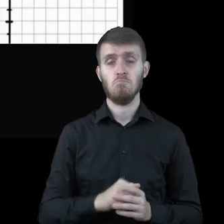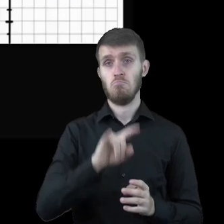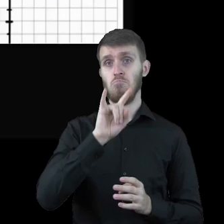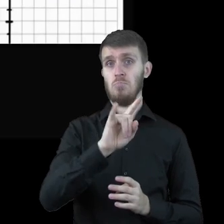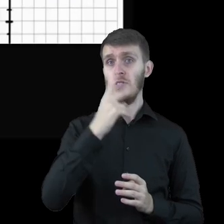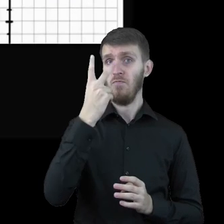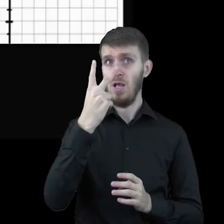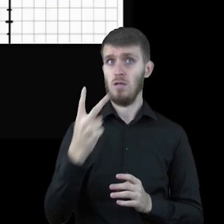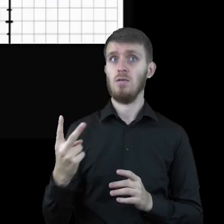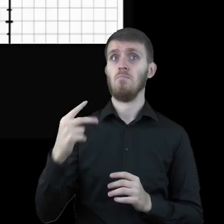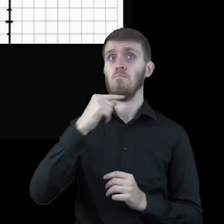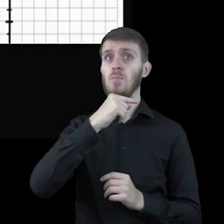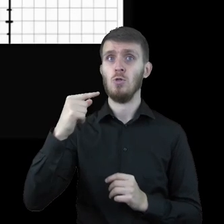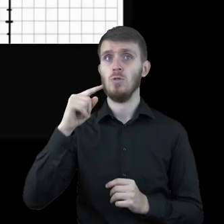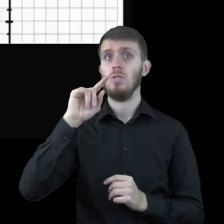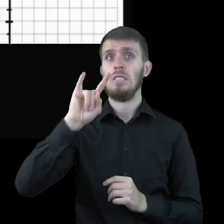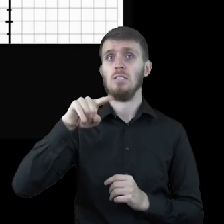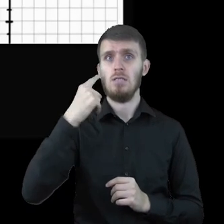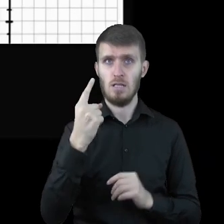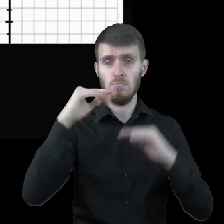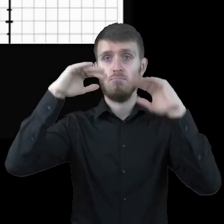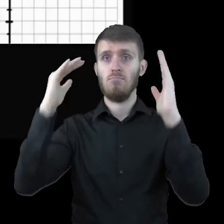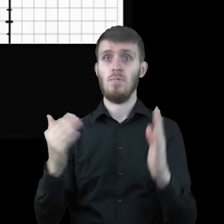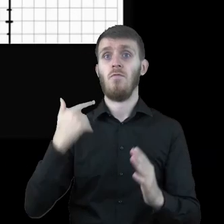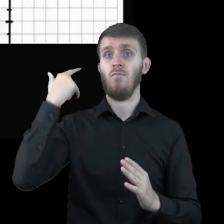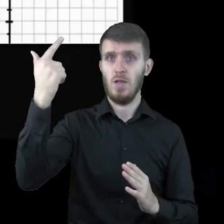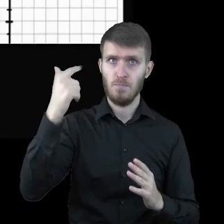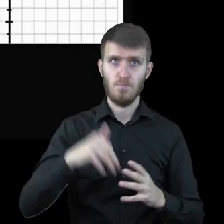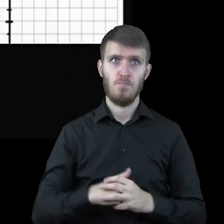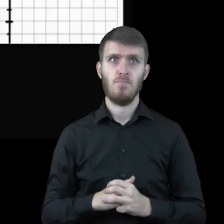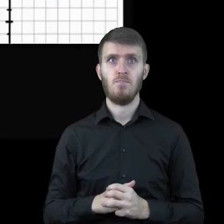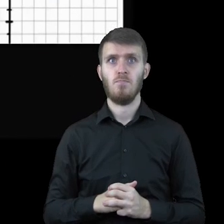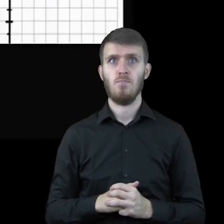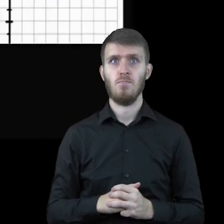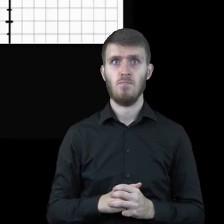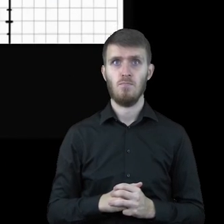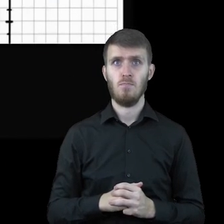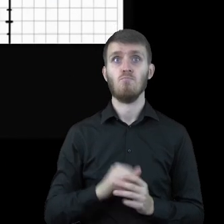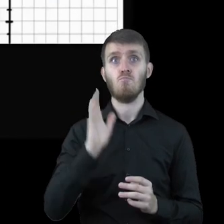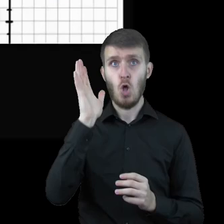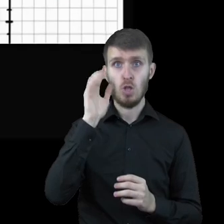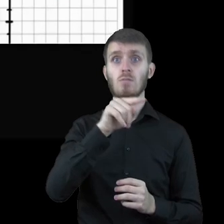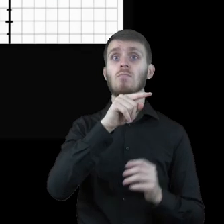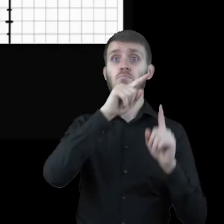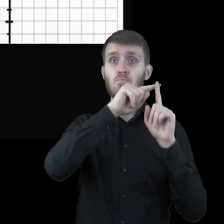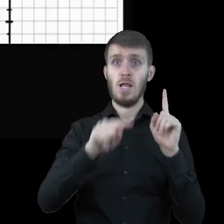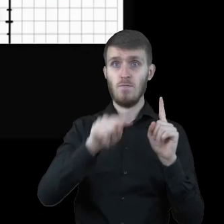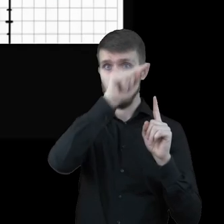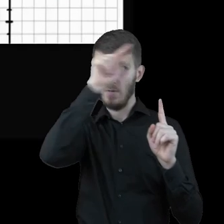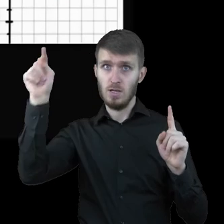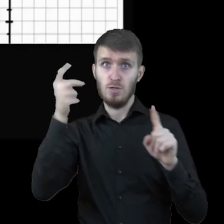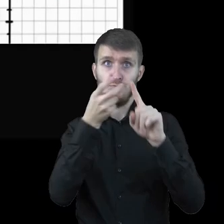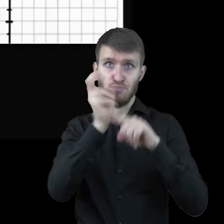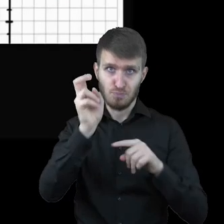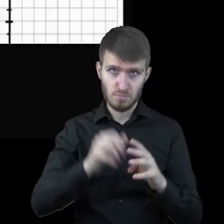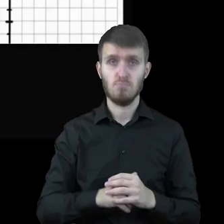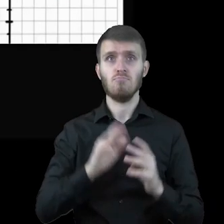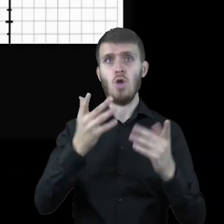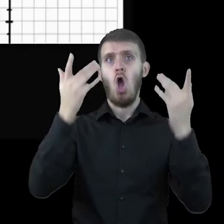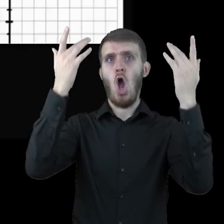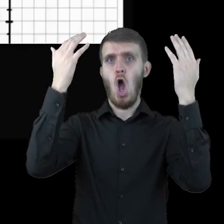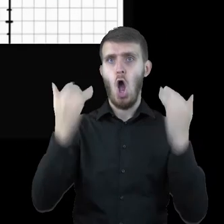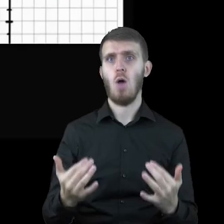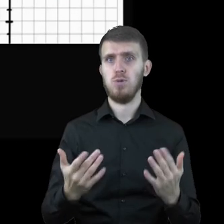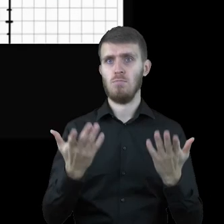współrzędnych X plus Y2 minus Y1 do kwadratu. I z tego pierwiastek to